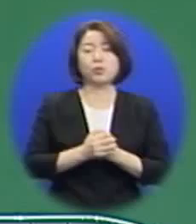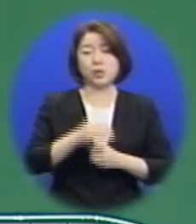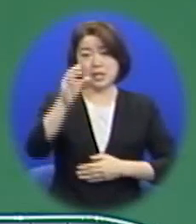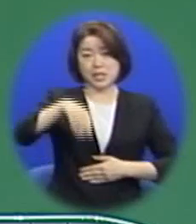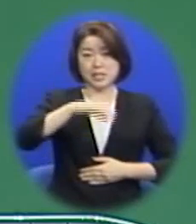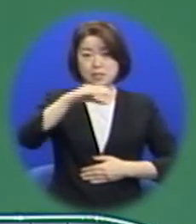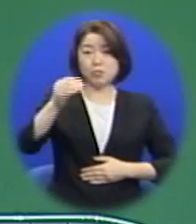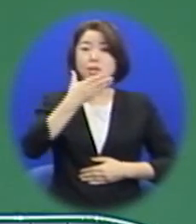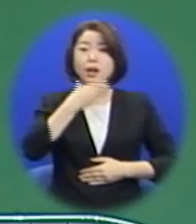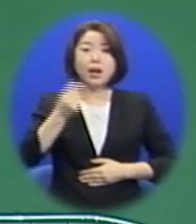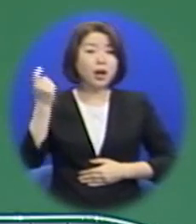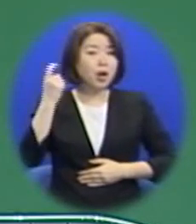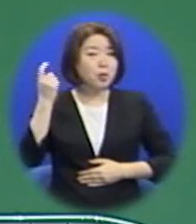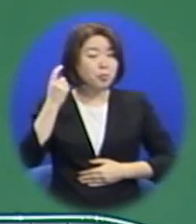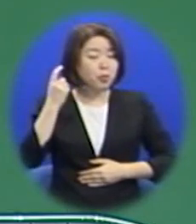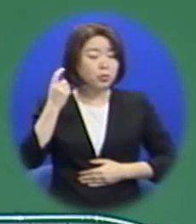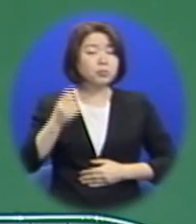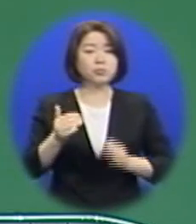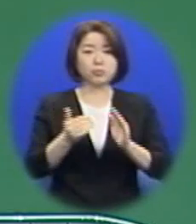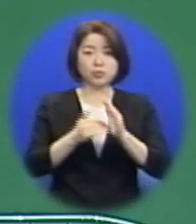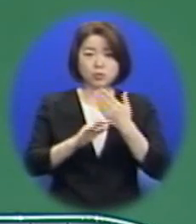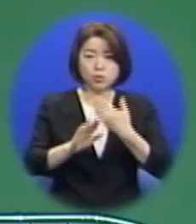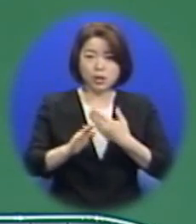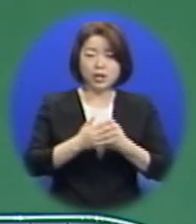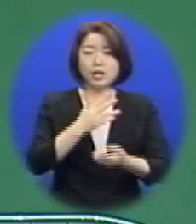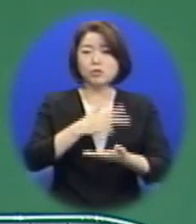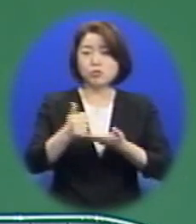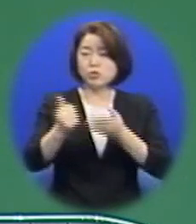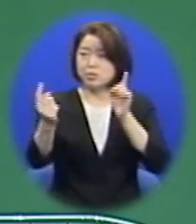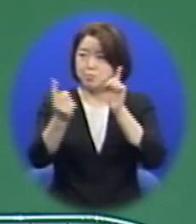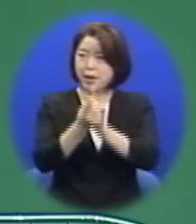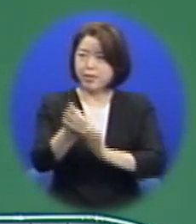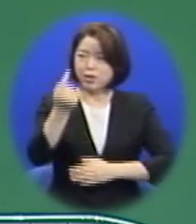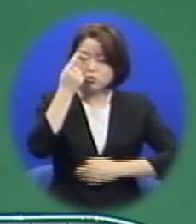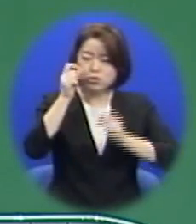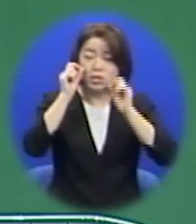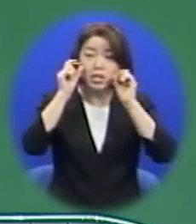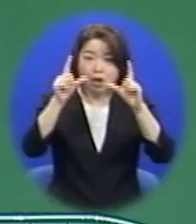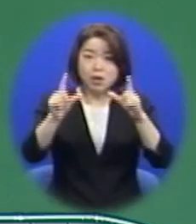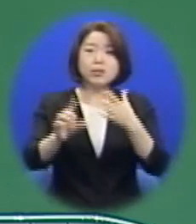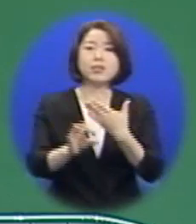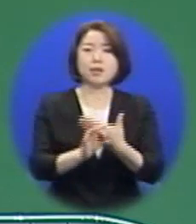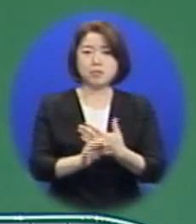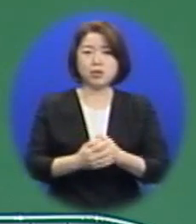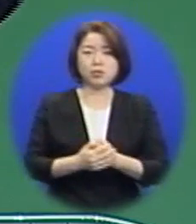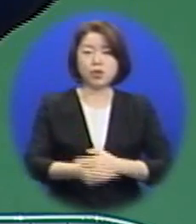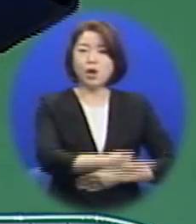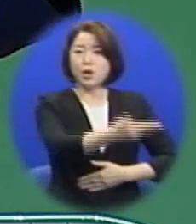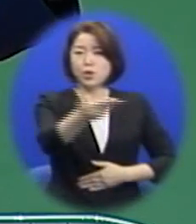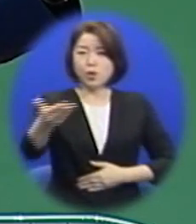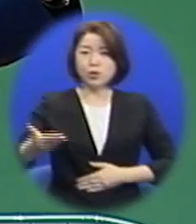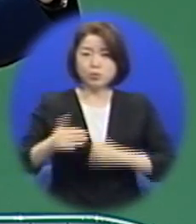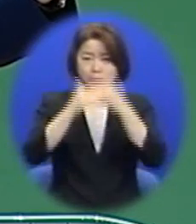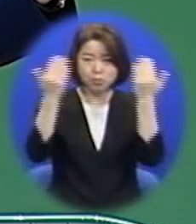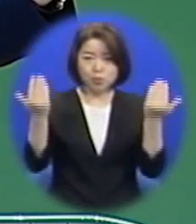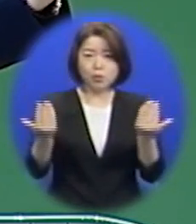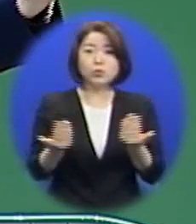십자가의 복음으로 주님을 만나는 눈이 열리게 된다면 여러분 모두는